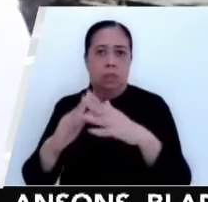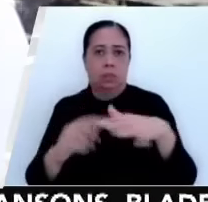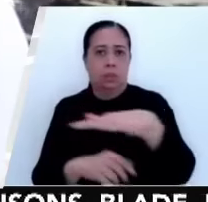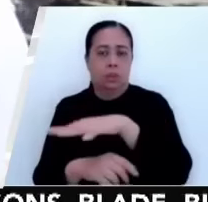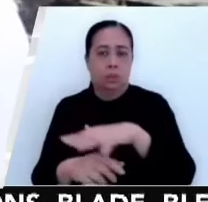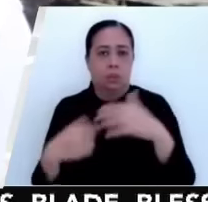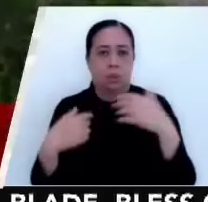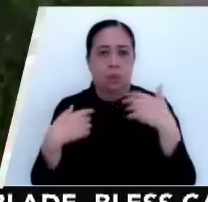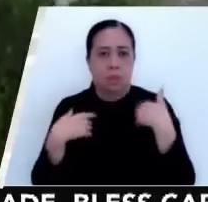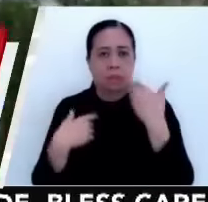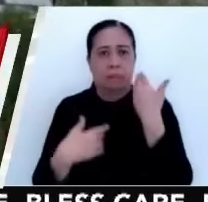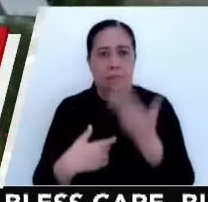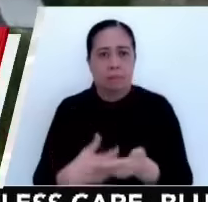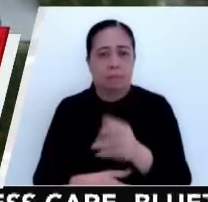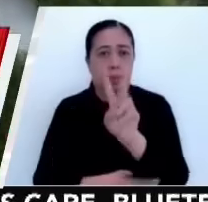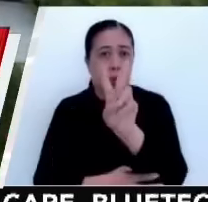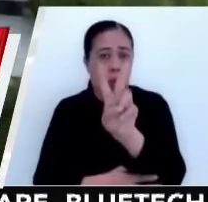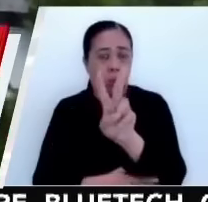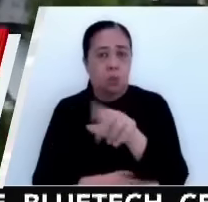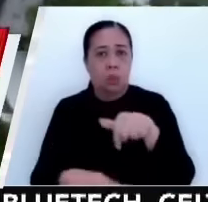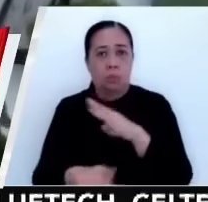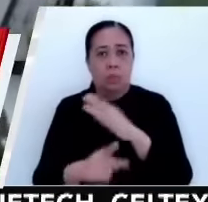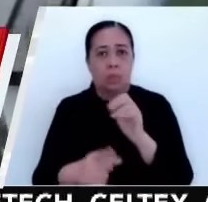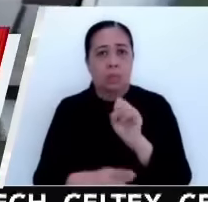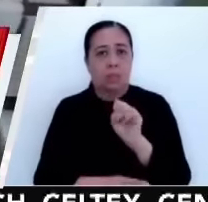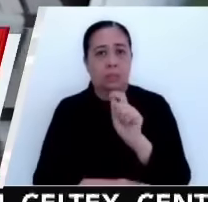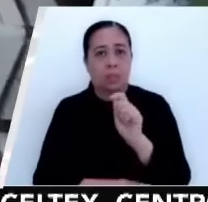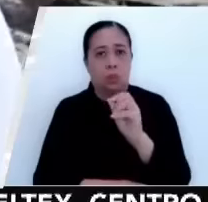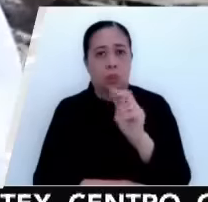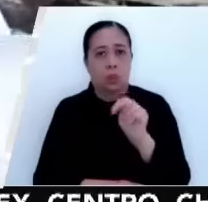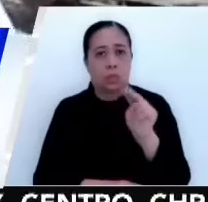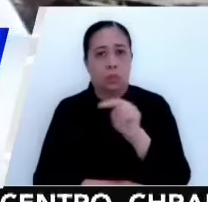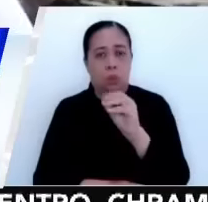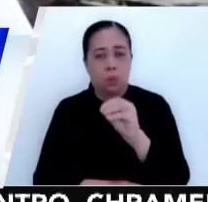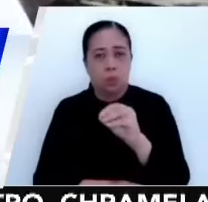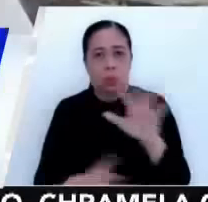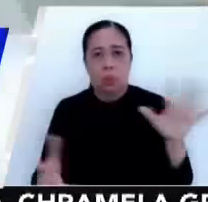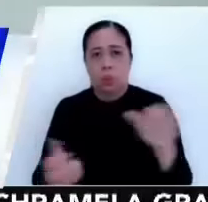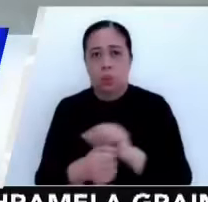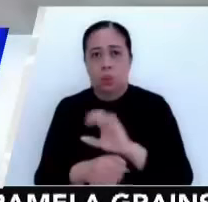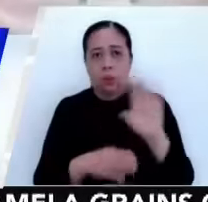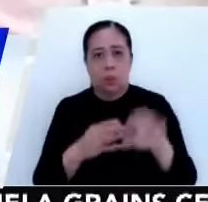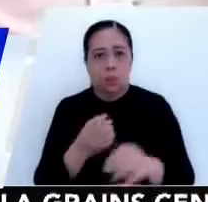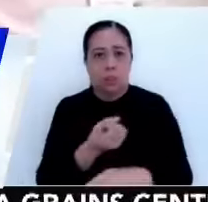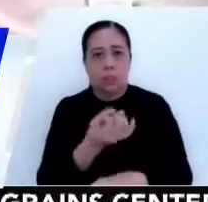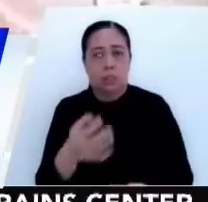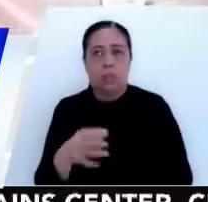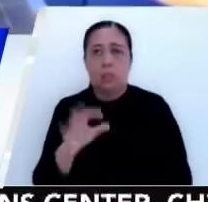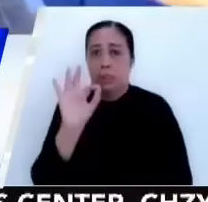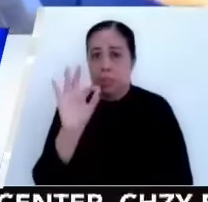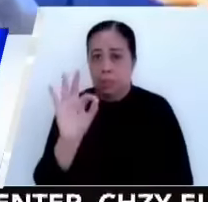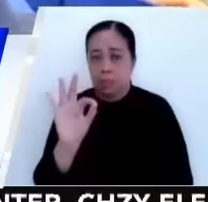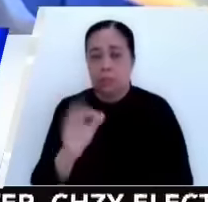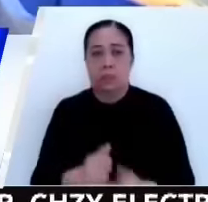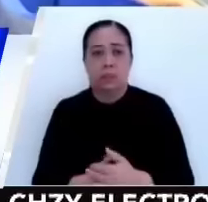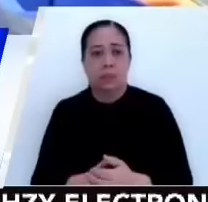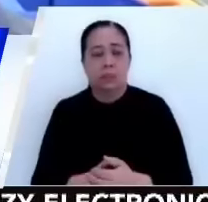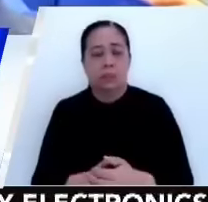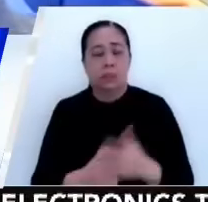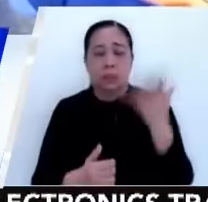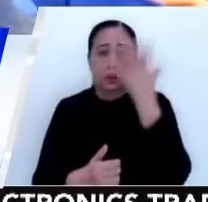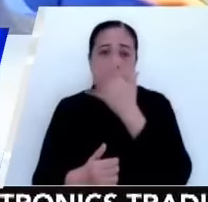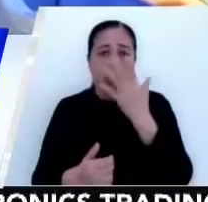casualty, dalawa. Dito sa barangay Santo Niño, ang totally damaged houses po is 9. Tila isang bangungot daw